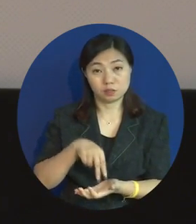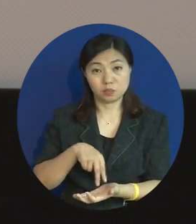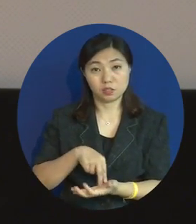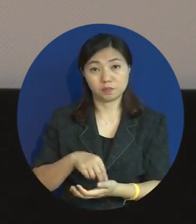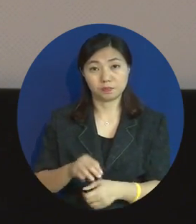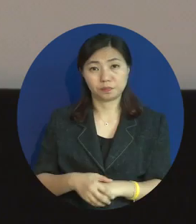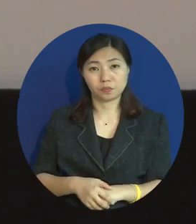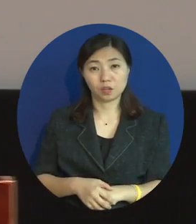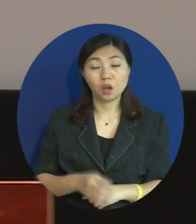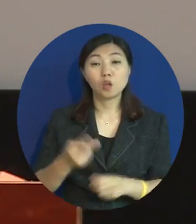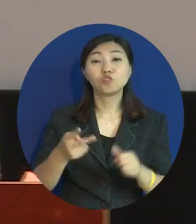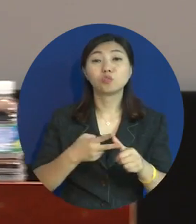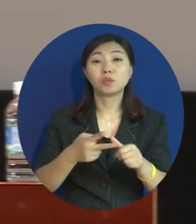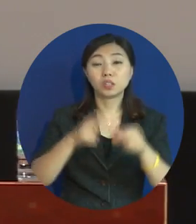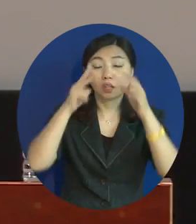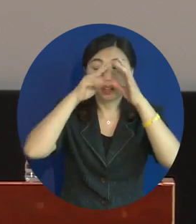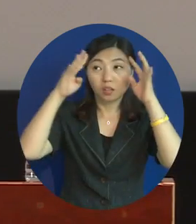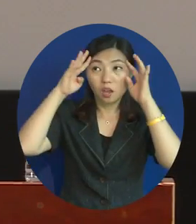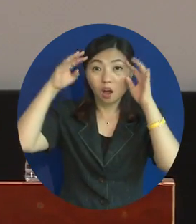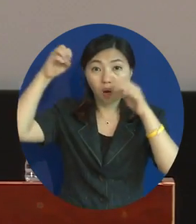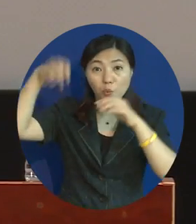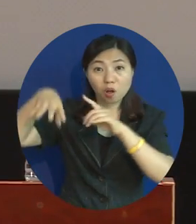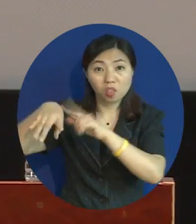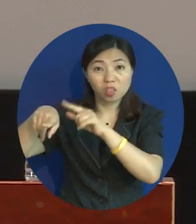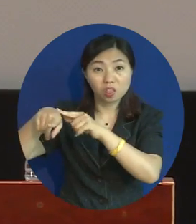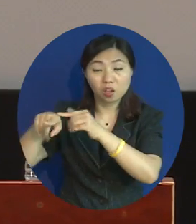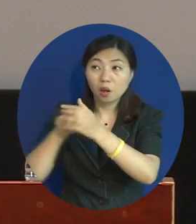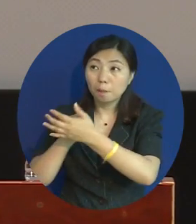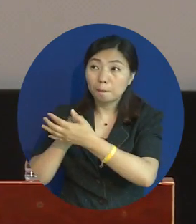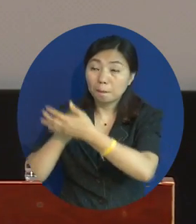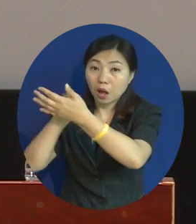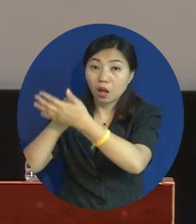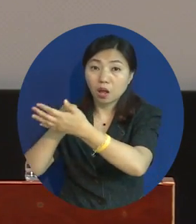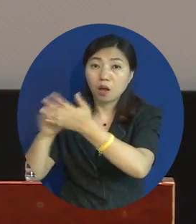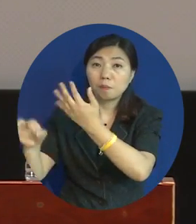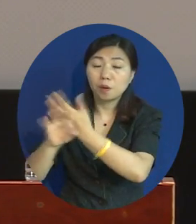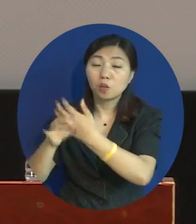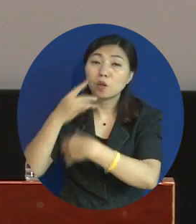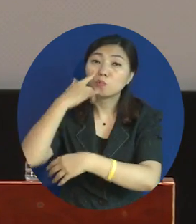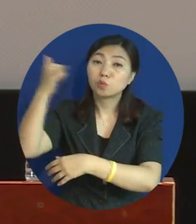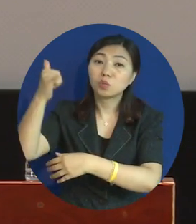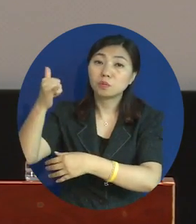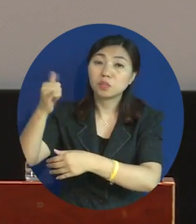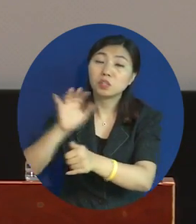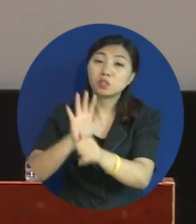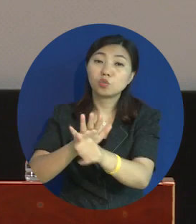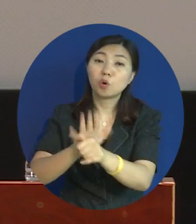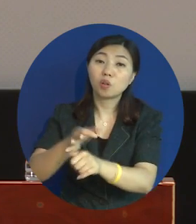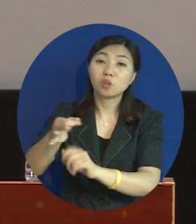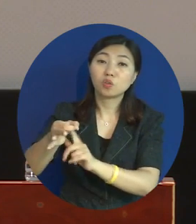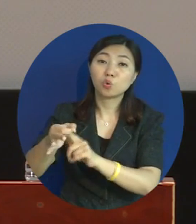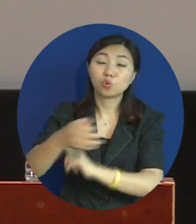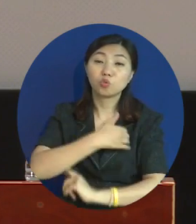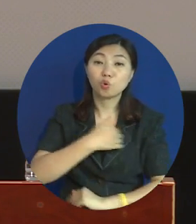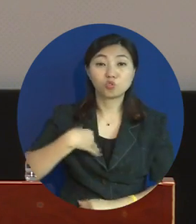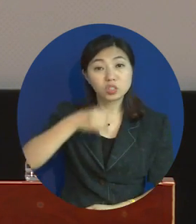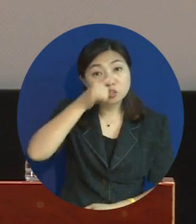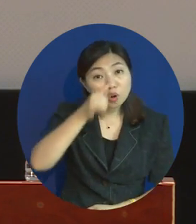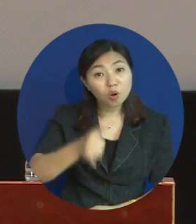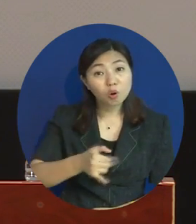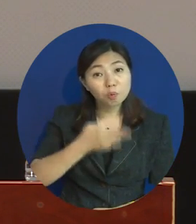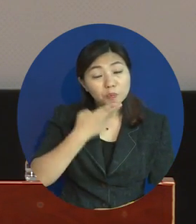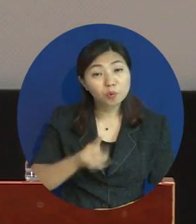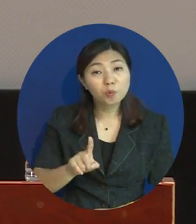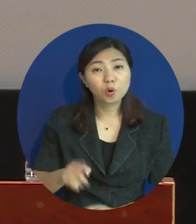번째, 대학원 가면 부모님이 대학원 다닐 동안에 재정 지원을 해줄 형편이 돼야 안 돼요? 안 됩니다.